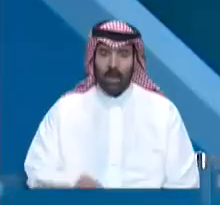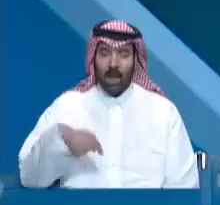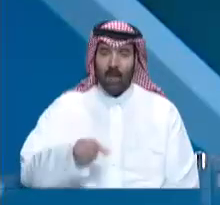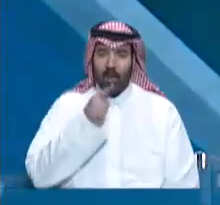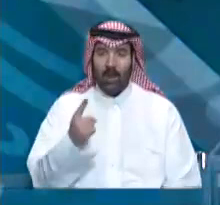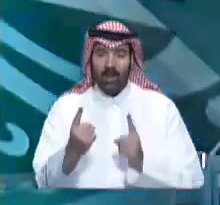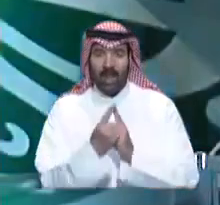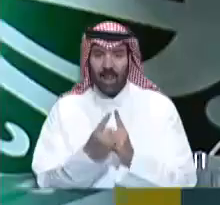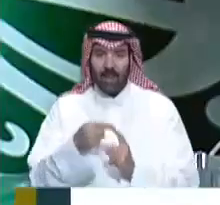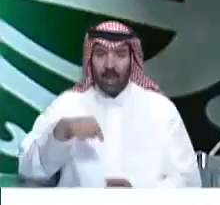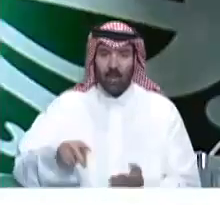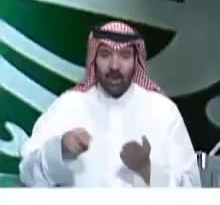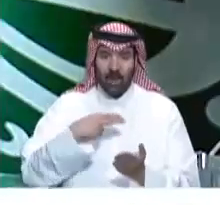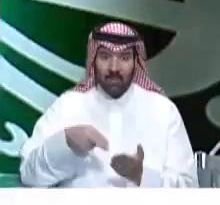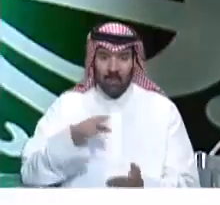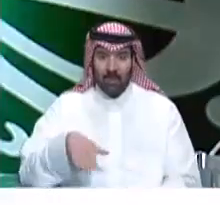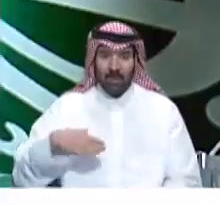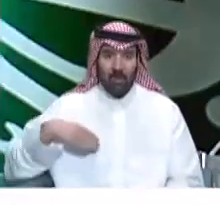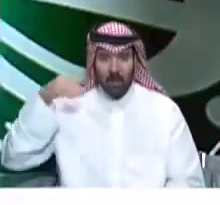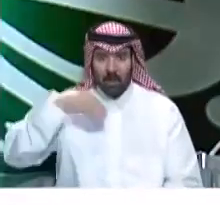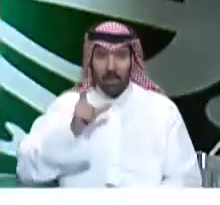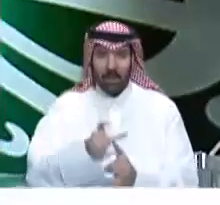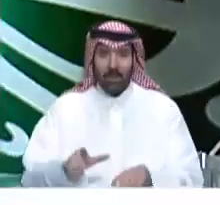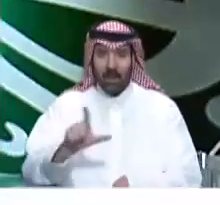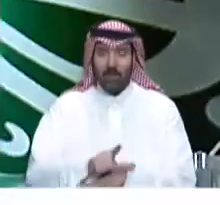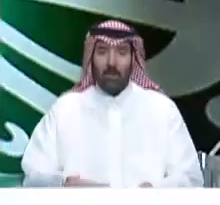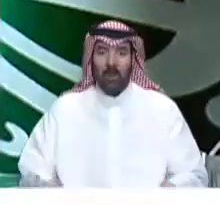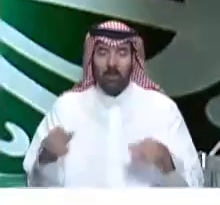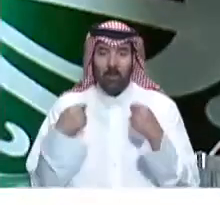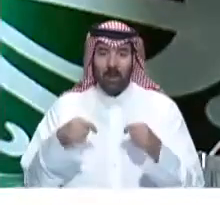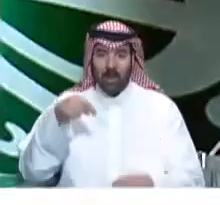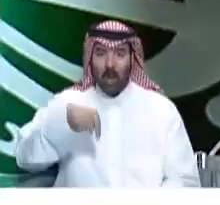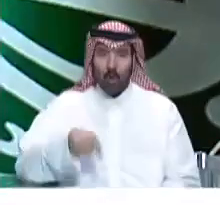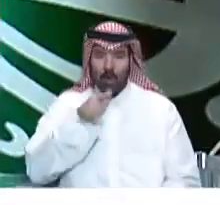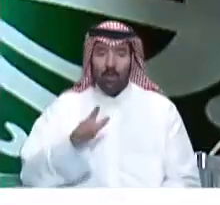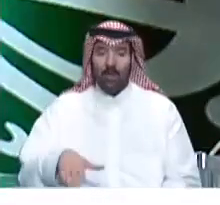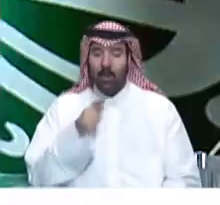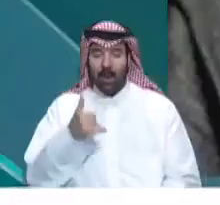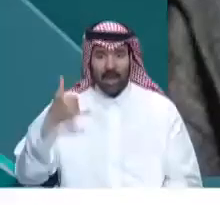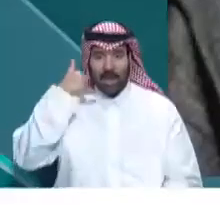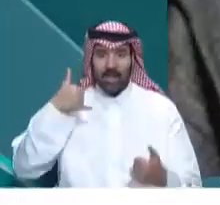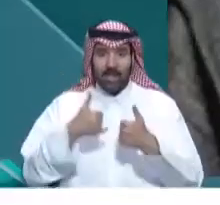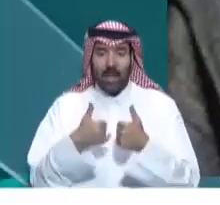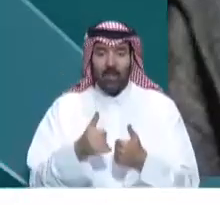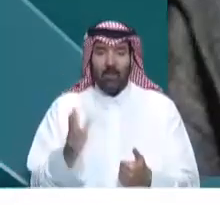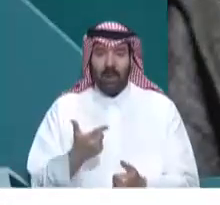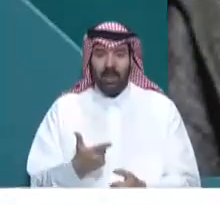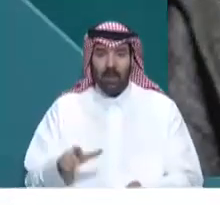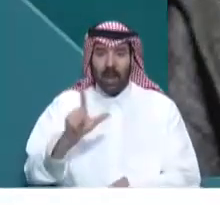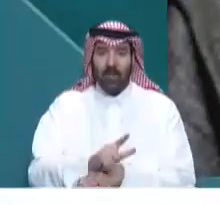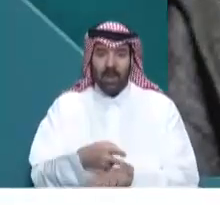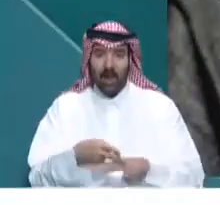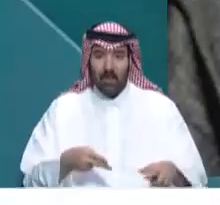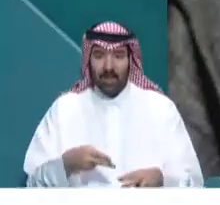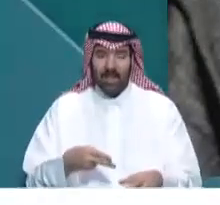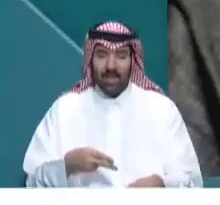هذا وتلقى صاحب السمو الملكي الأمير محمد بن سلمان بن عبد العزيز آل سعود ولي العهد رئيس مجلس الوزراء اتصالا هاتفيا من